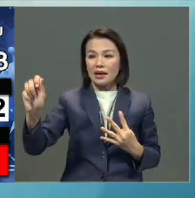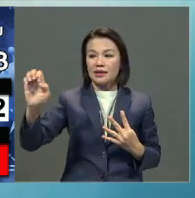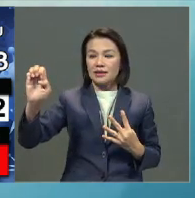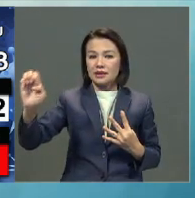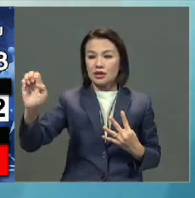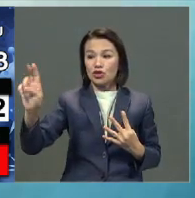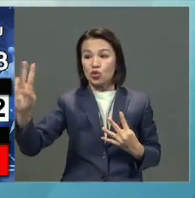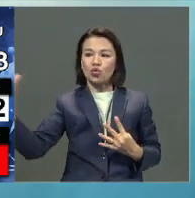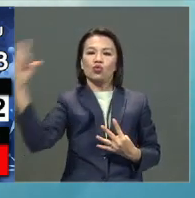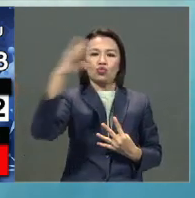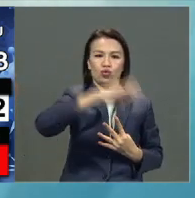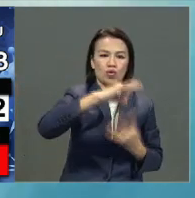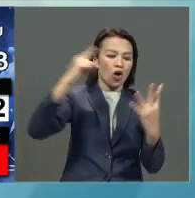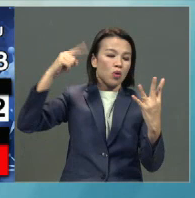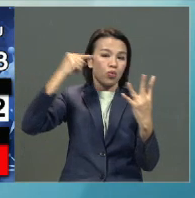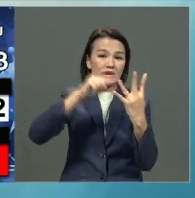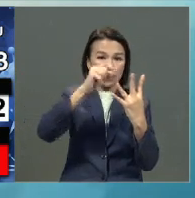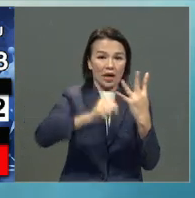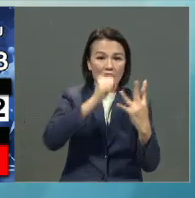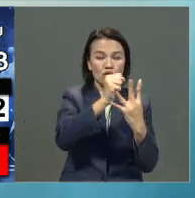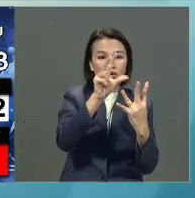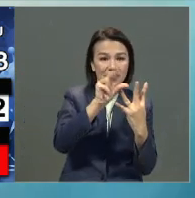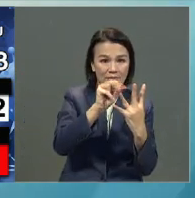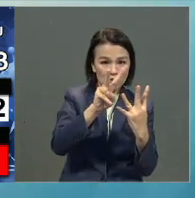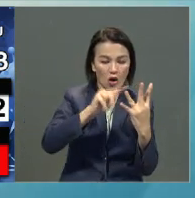รายมาจากสหรัฐอาหรับอิมิเรตนะครับเป็นหญิงเหมือนกันครับอายุ32แล้วก็ 53